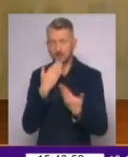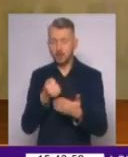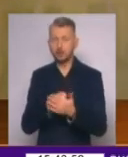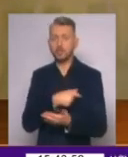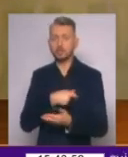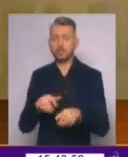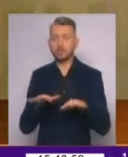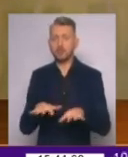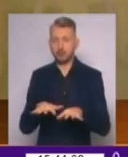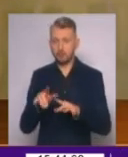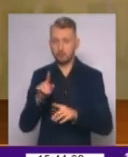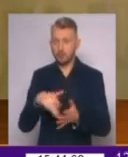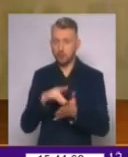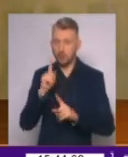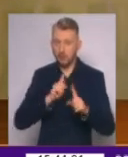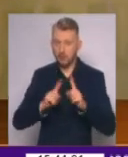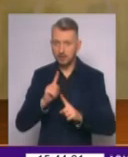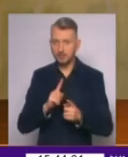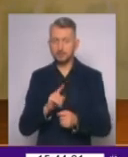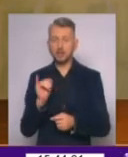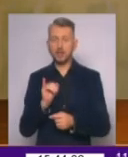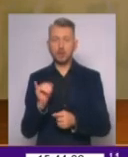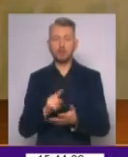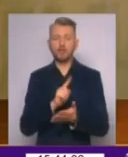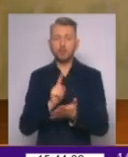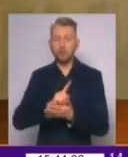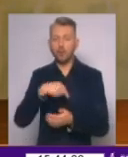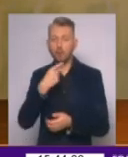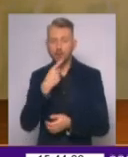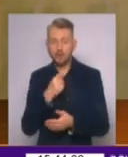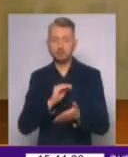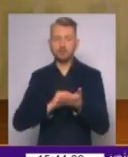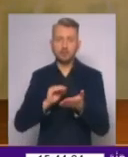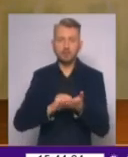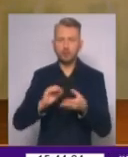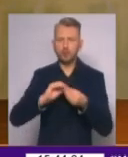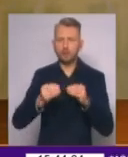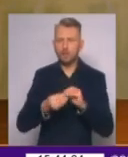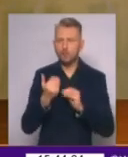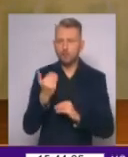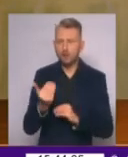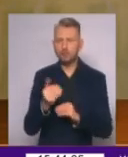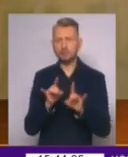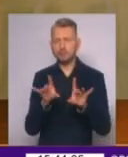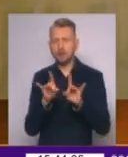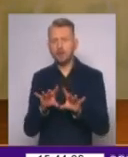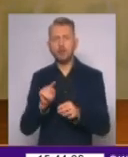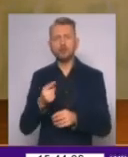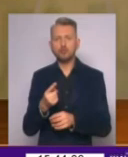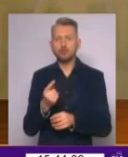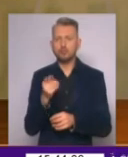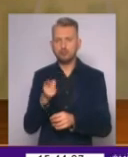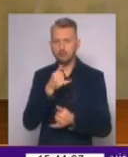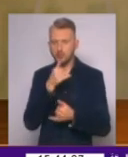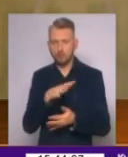саме місцевої міської ради, Київської міської ради, і обов'язково говоріть, зазначайте проблему вашу, зазначайте про те, чому вона не може